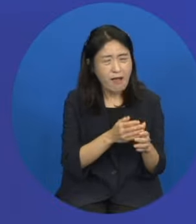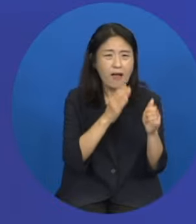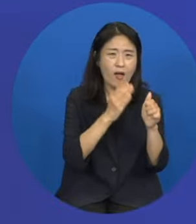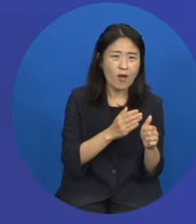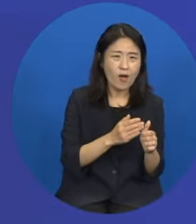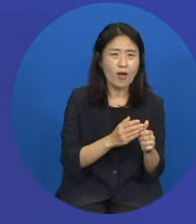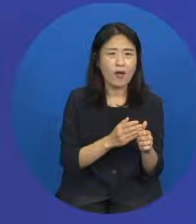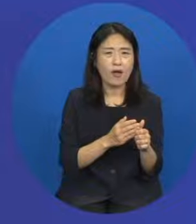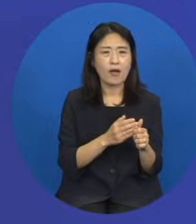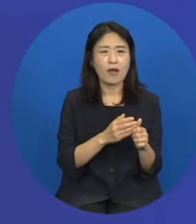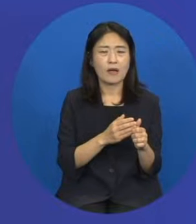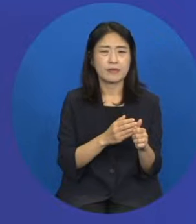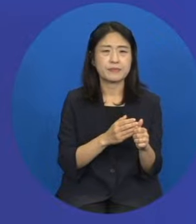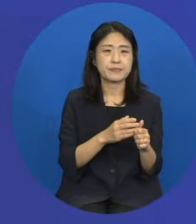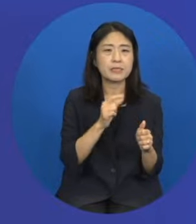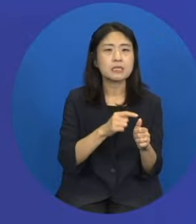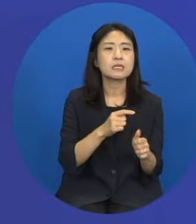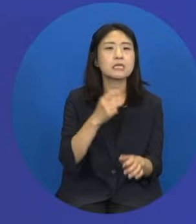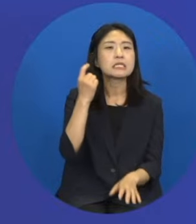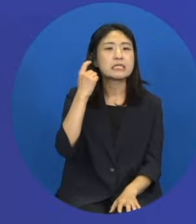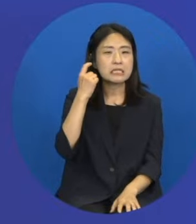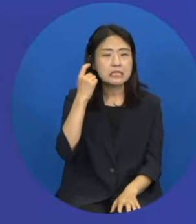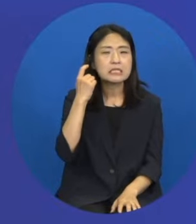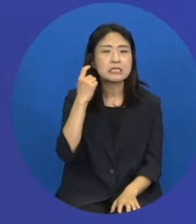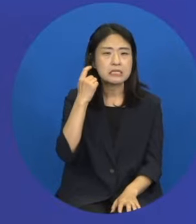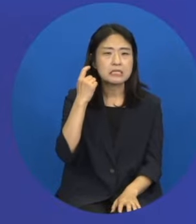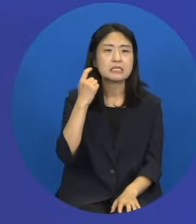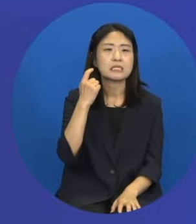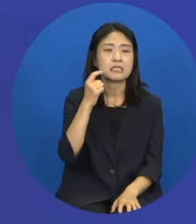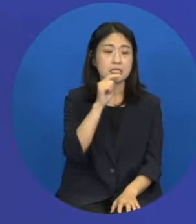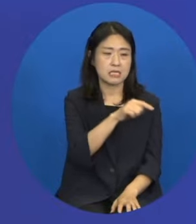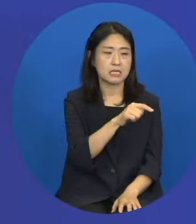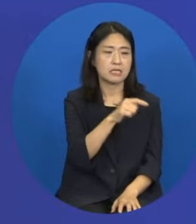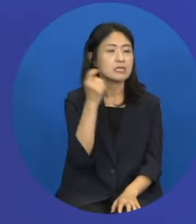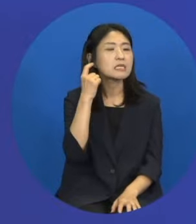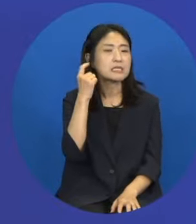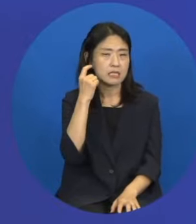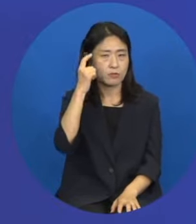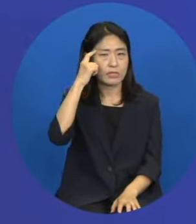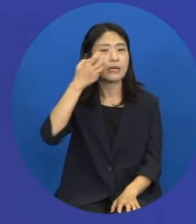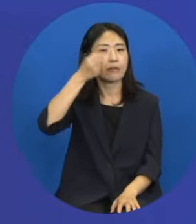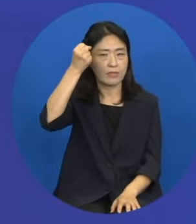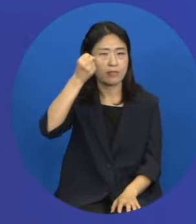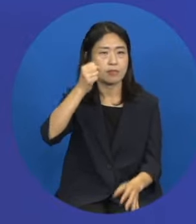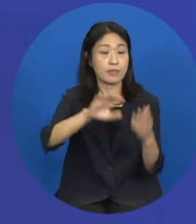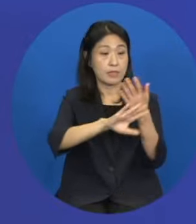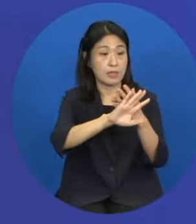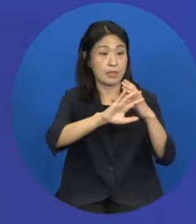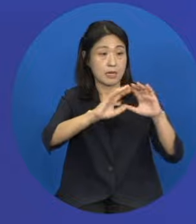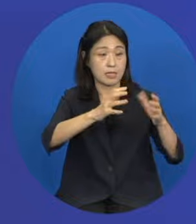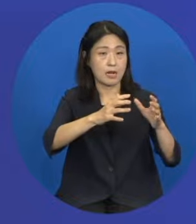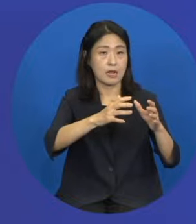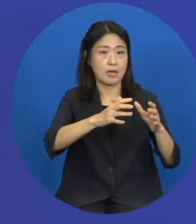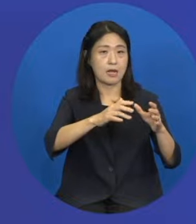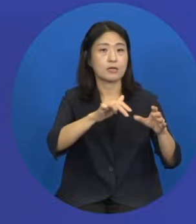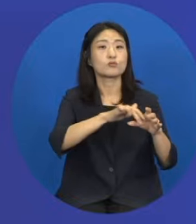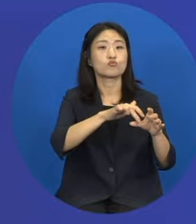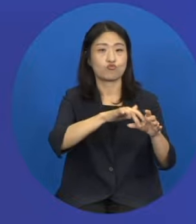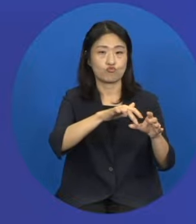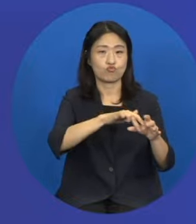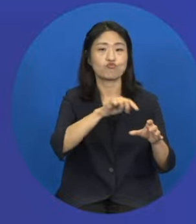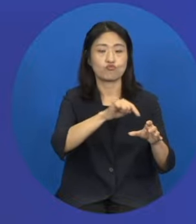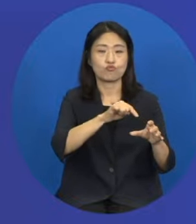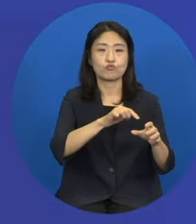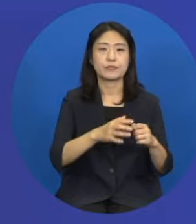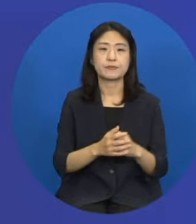정성에 감동하여서 들으실 줄 아는 것은 이방의 종교라는 거예요. 아마 이 부분을 얘기하고